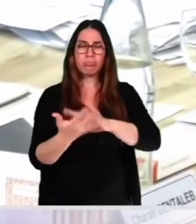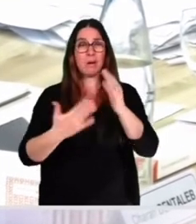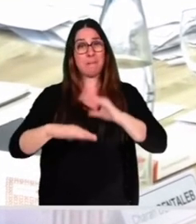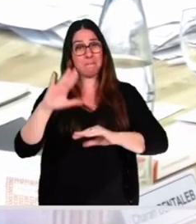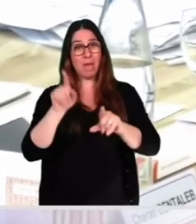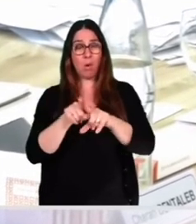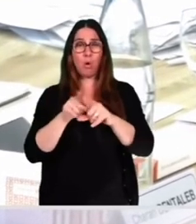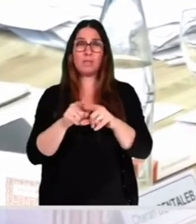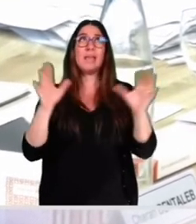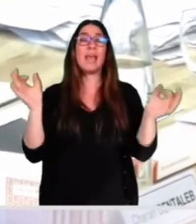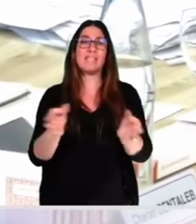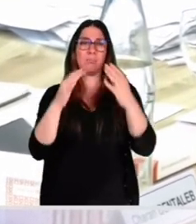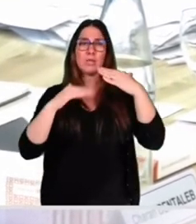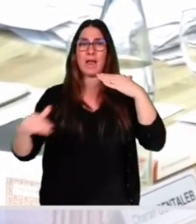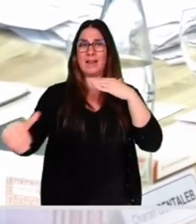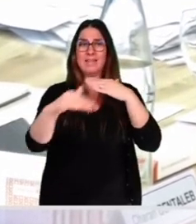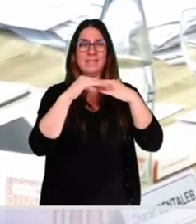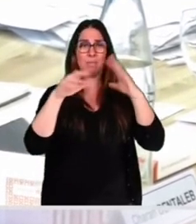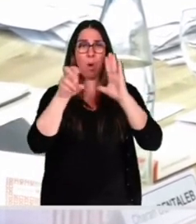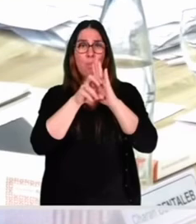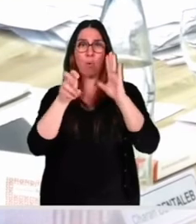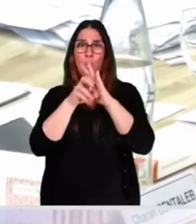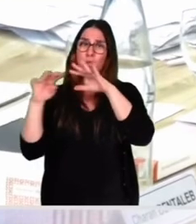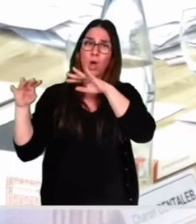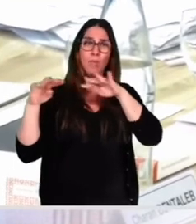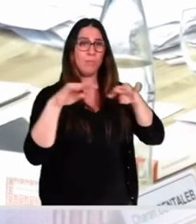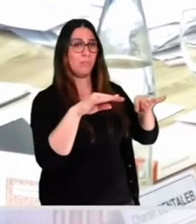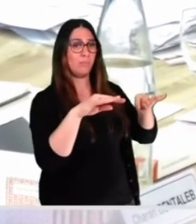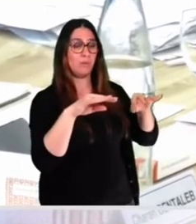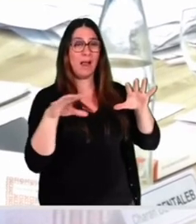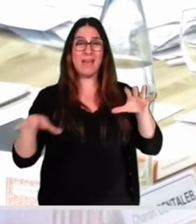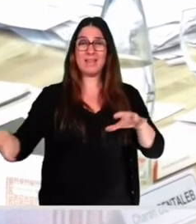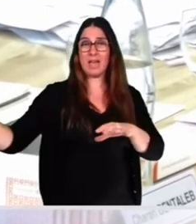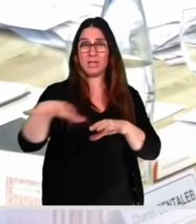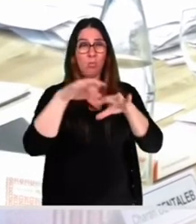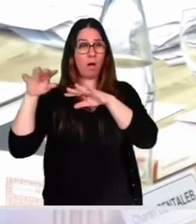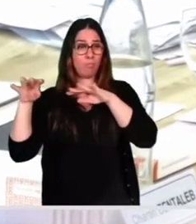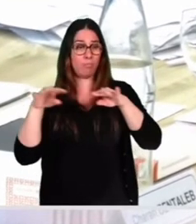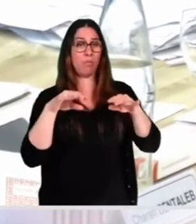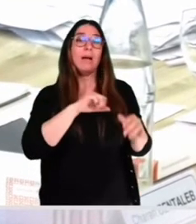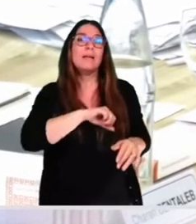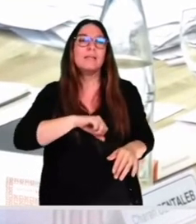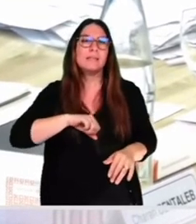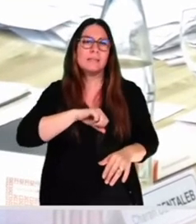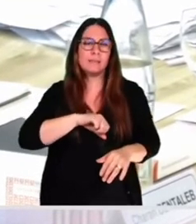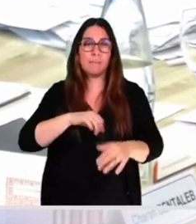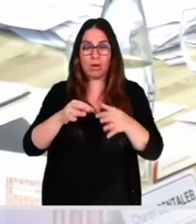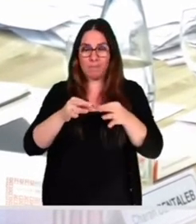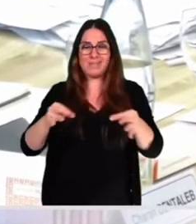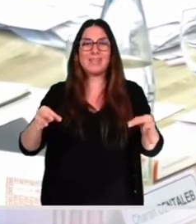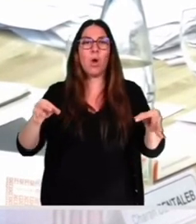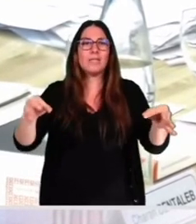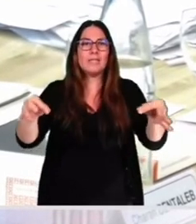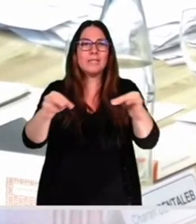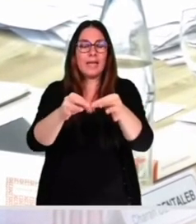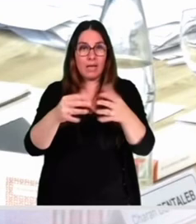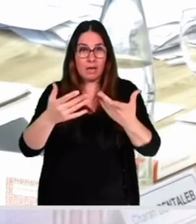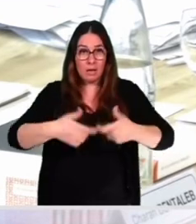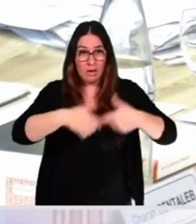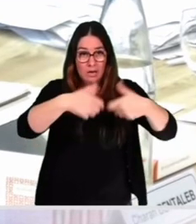un site exceptionnel à l'échelle de Grenoble et de son territoire. Tout d'abord, parlons de la densité. La proposition de